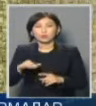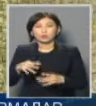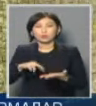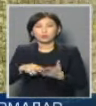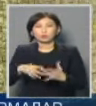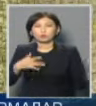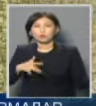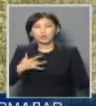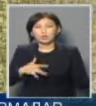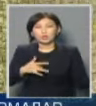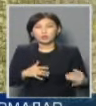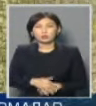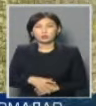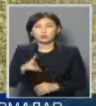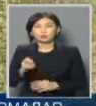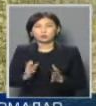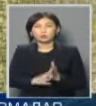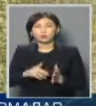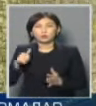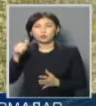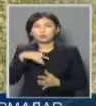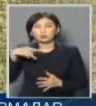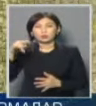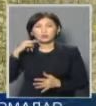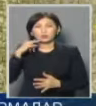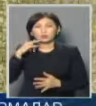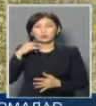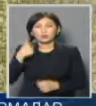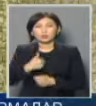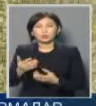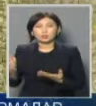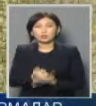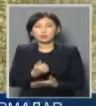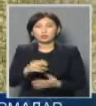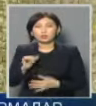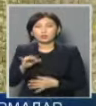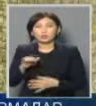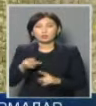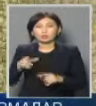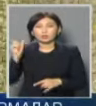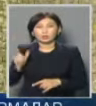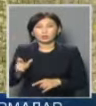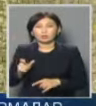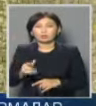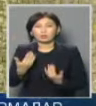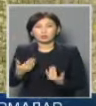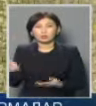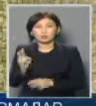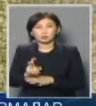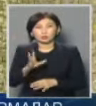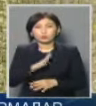мегажобасының домбыра 2019 жылғы мен қазақ мегажобасының бас жүлде иегері Ардақ Елеусіз деген азаматты бірге алдырып отырмыз.